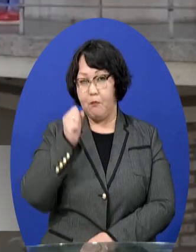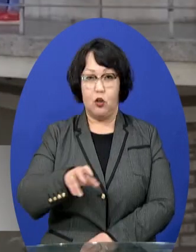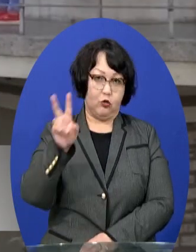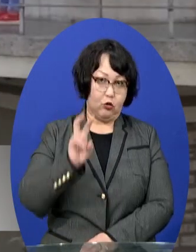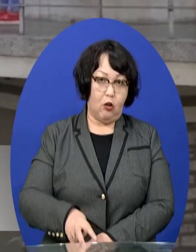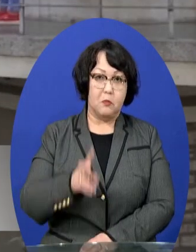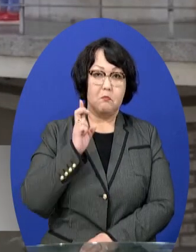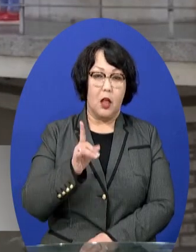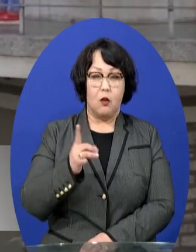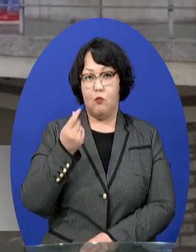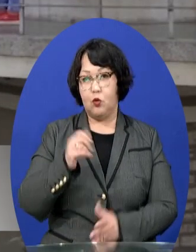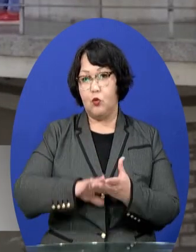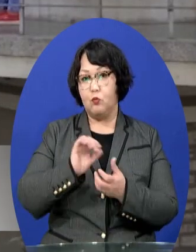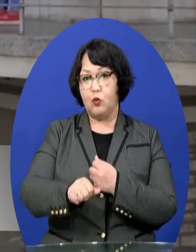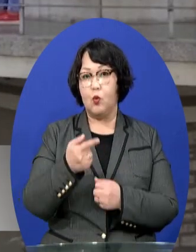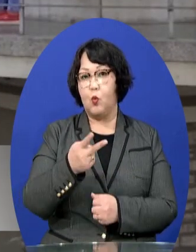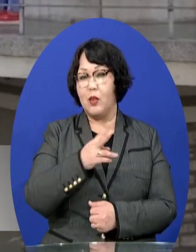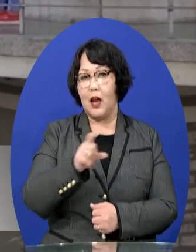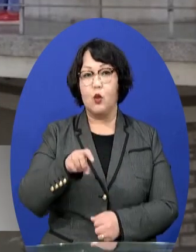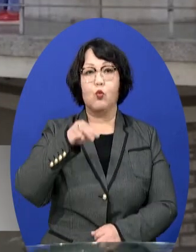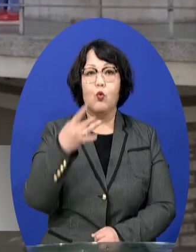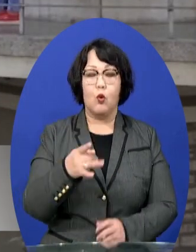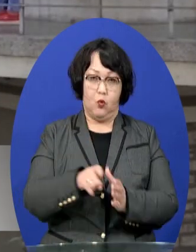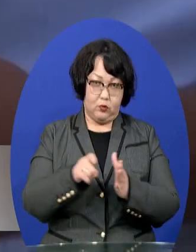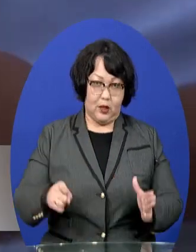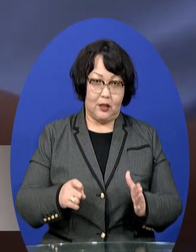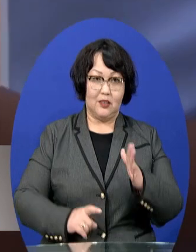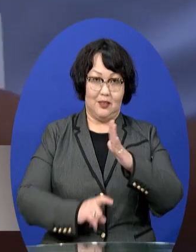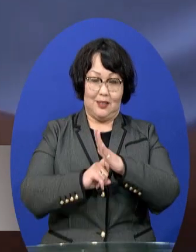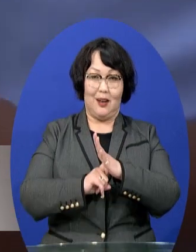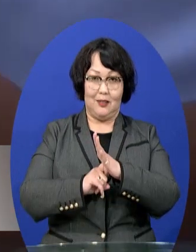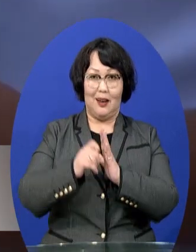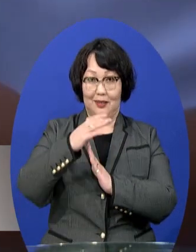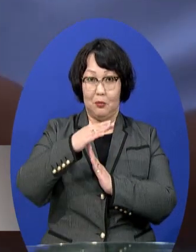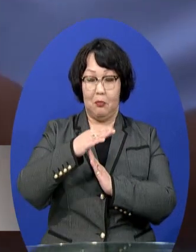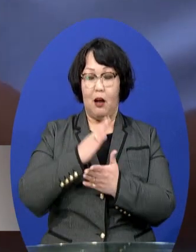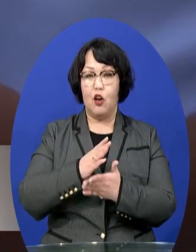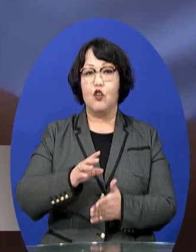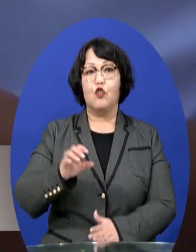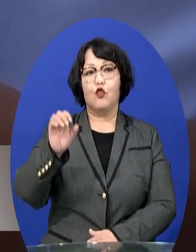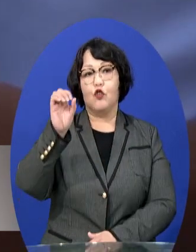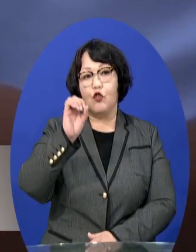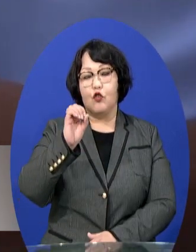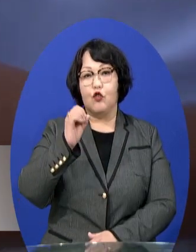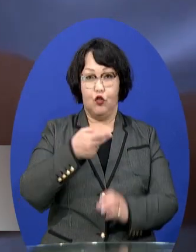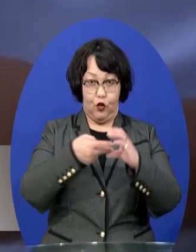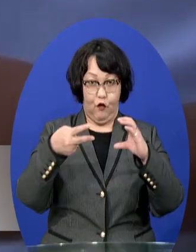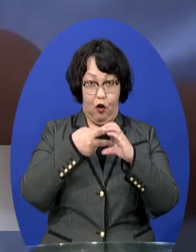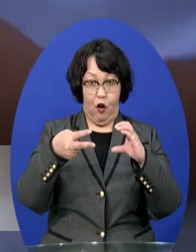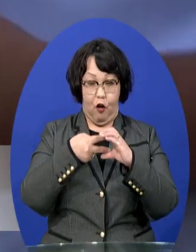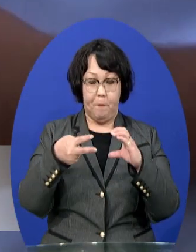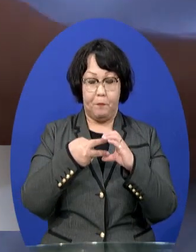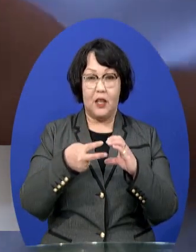бэлэн мөнгөний төлбөрийн гүйлгээнд төрх хугацаагаар хязгаарлалт хийхээр болсон ч гэлээ Еврод ямар нэгэн байдлаар ийм